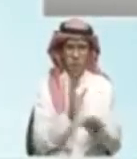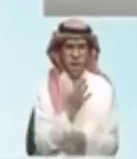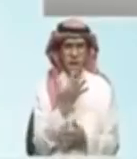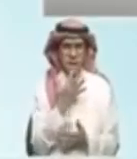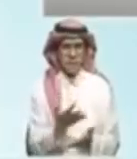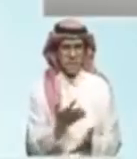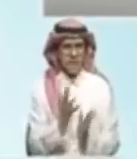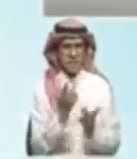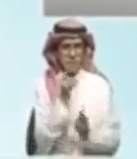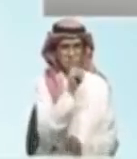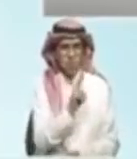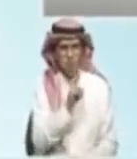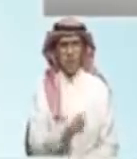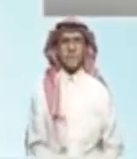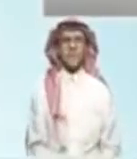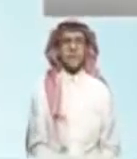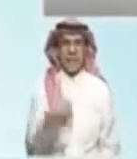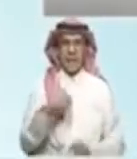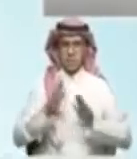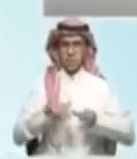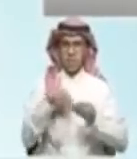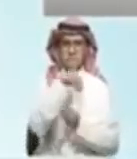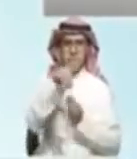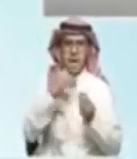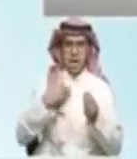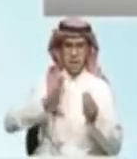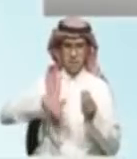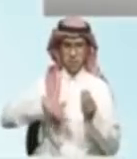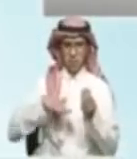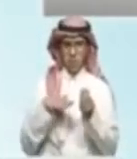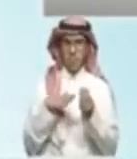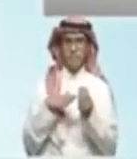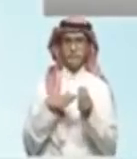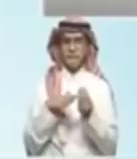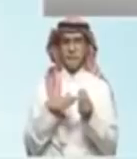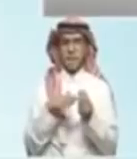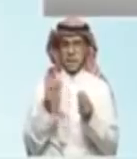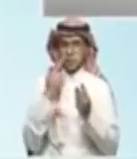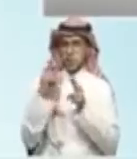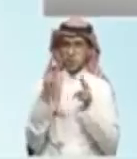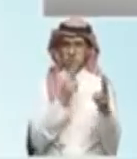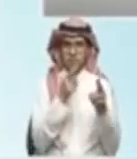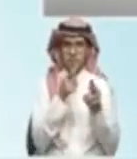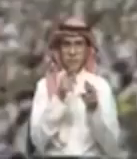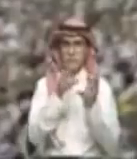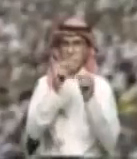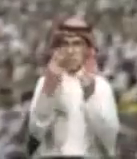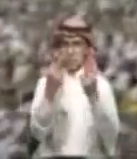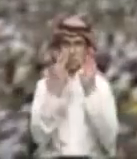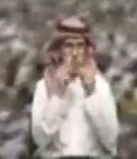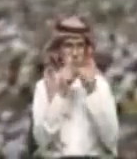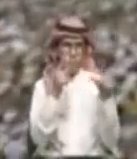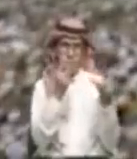مساء النور. لا في نعم، بالتأكيد نتواجد داخل الحرم المكي الشريف، وكما تشاهد ويشاهد السادة